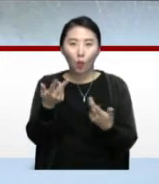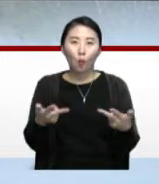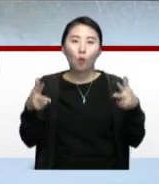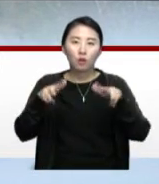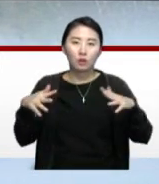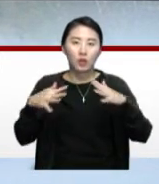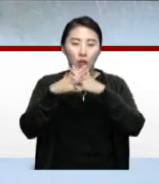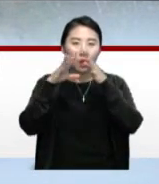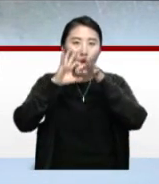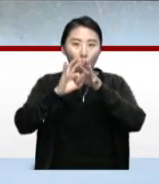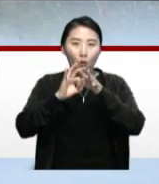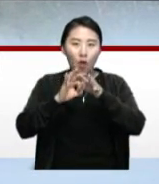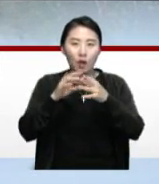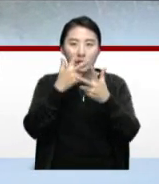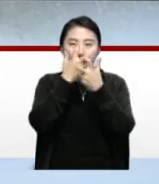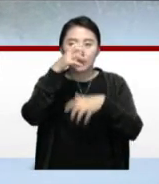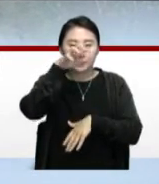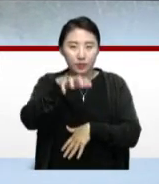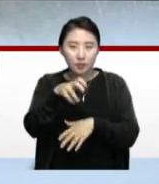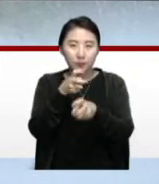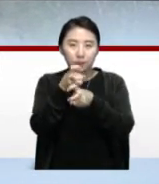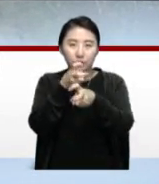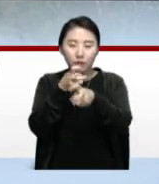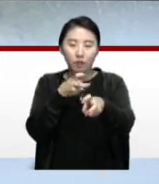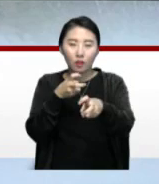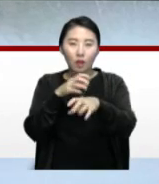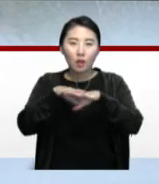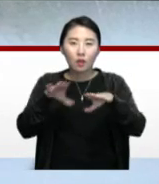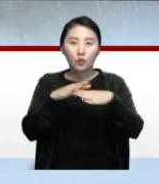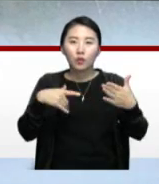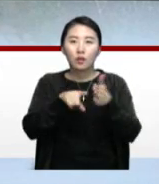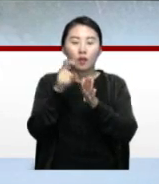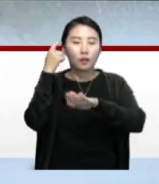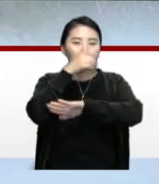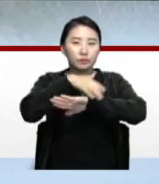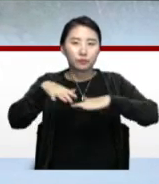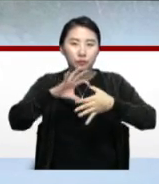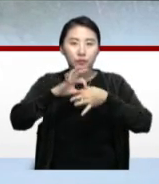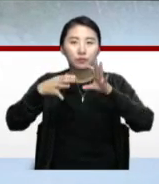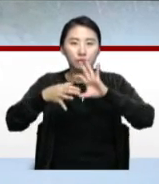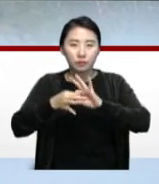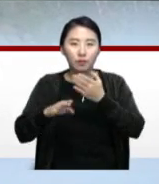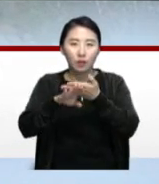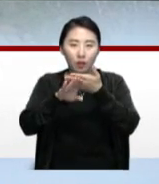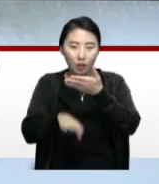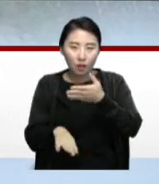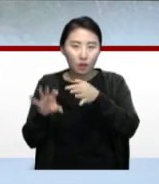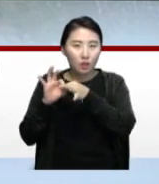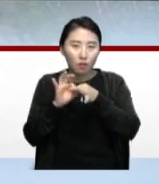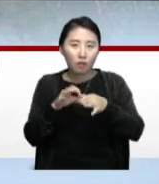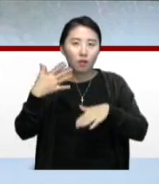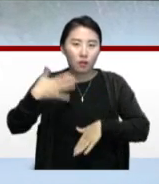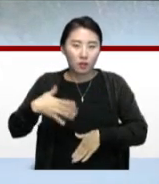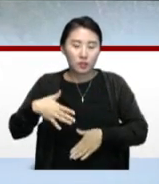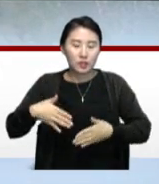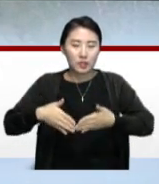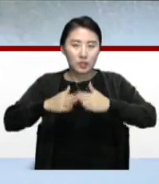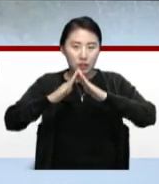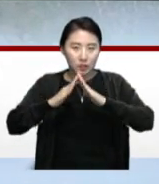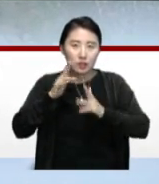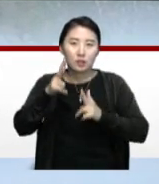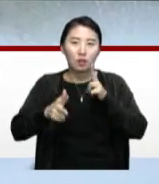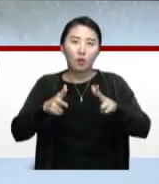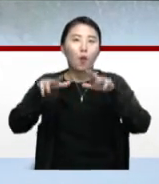제1롯데월드 건설과 관련해 잠실 일대 교통정체를 해소하기 위해 계획됐던 올림픽대로 하부도로 미연결 구간 도로 개설